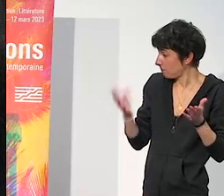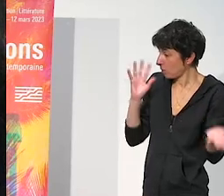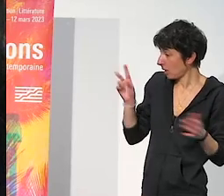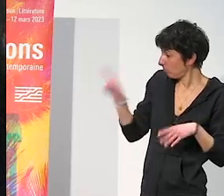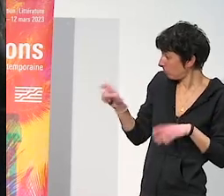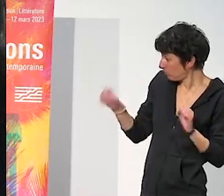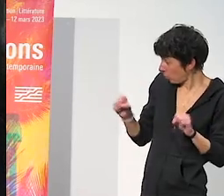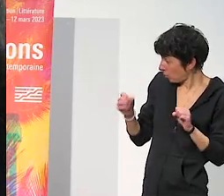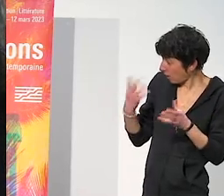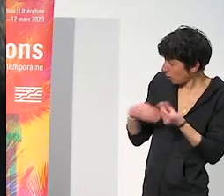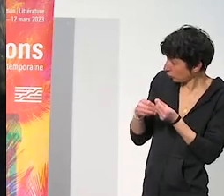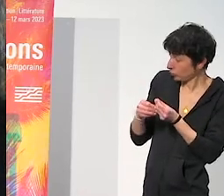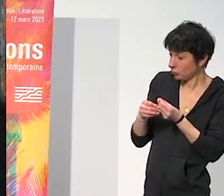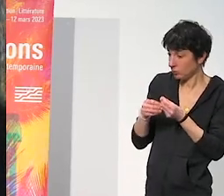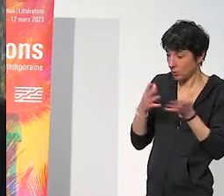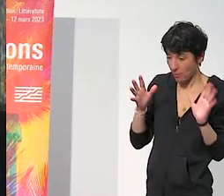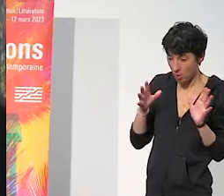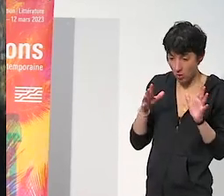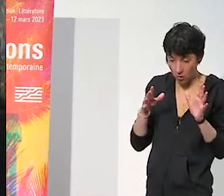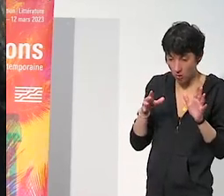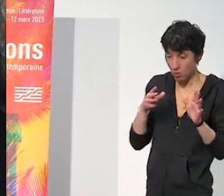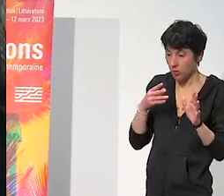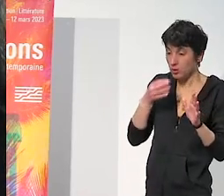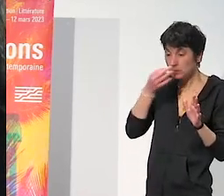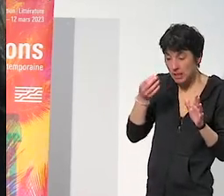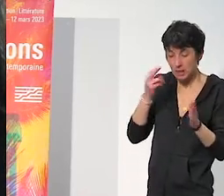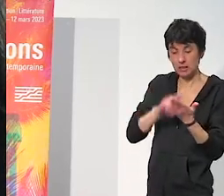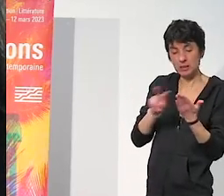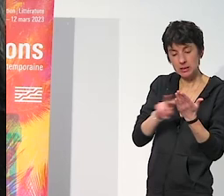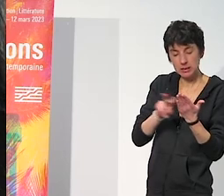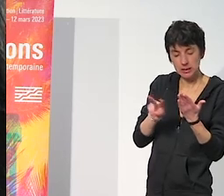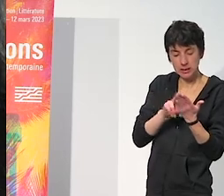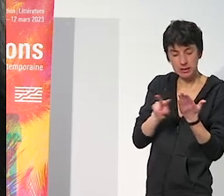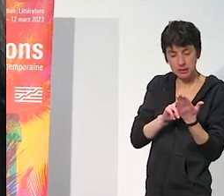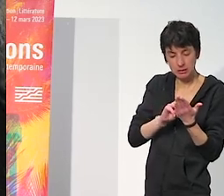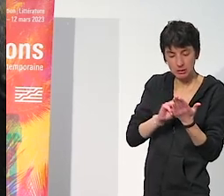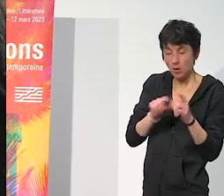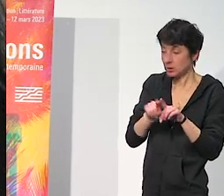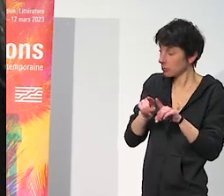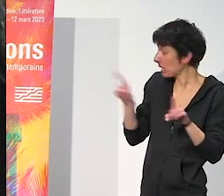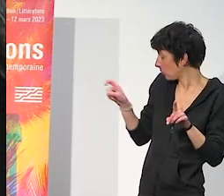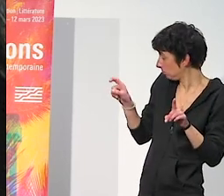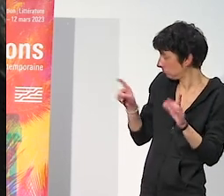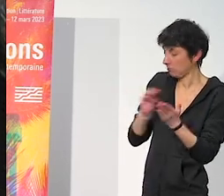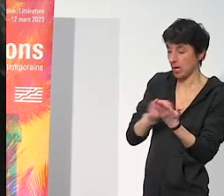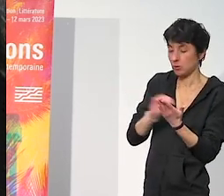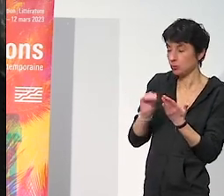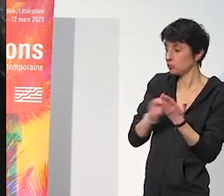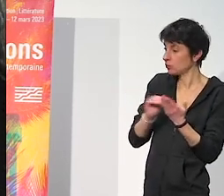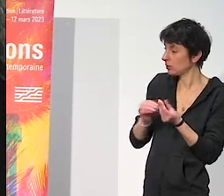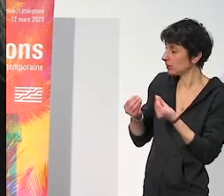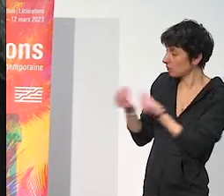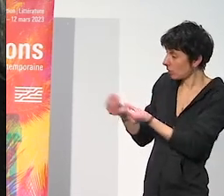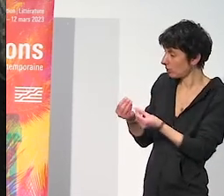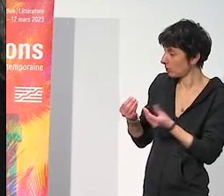Est-ce que vous pouvez en dire un mot? Comment ça se distille? Évidemment, on le voit en vous lisant, mais comment est-ce que l'écriture aussi,